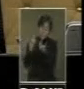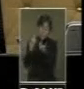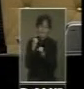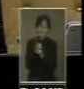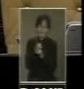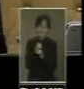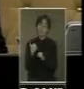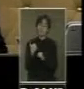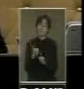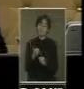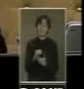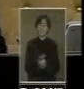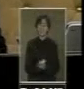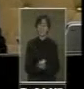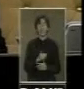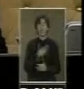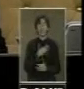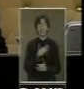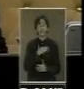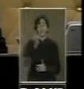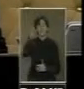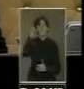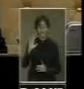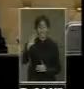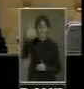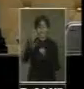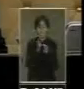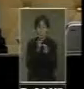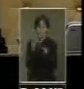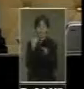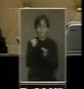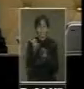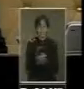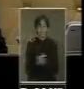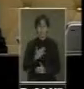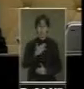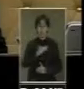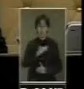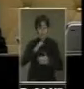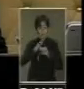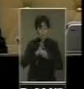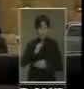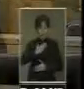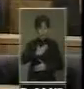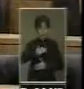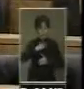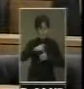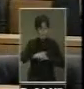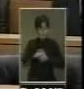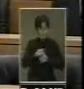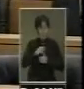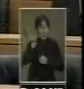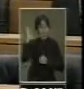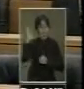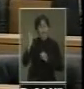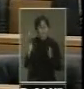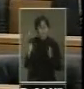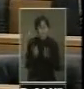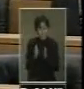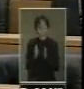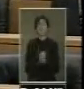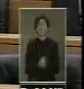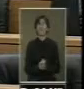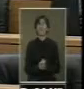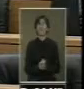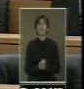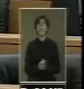ายท่านนะครับเดี๋ยวคงมีหลายท่านที่จะชี้แจงผมเอาเฉพาะในส่วนของผมครับสั้นๆ นะครับท่